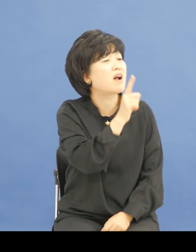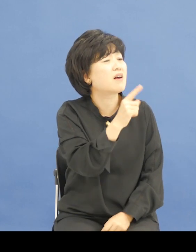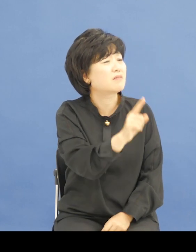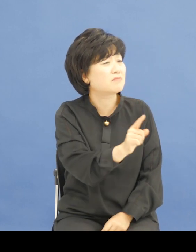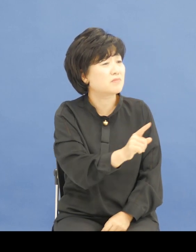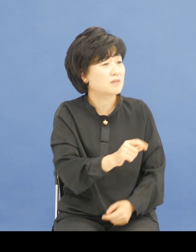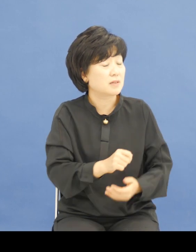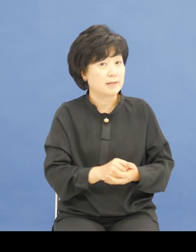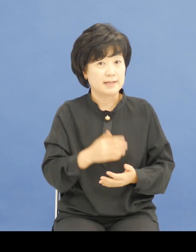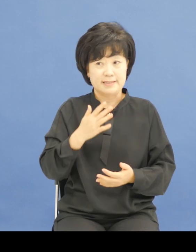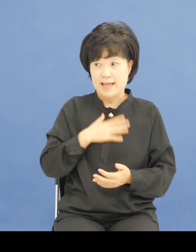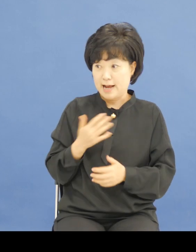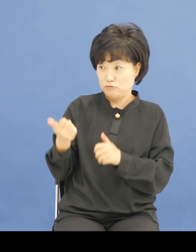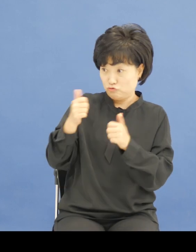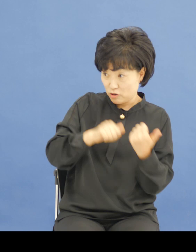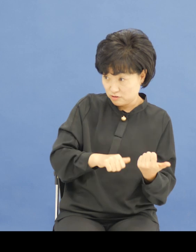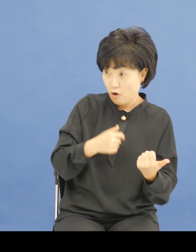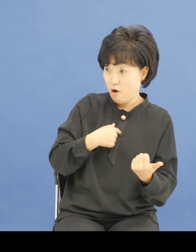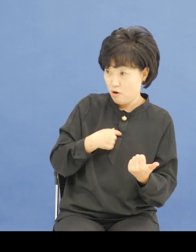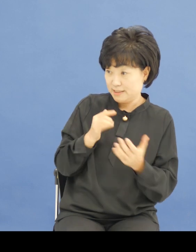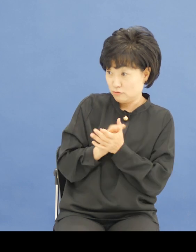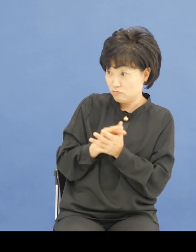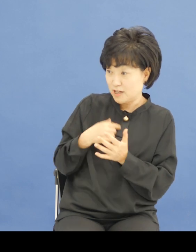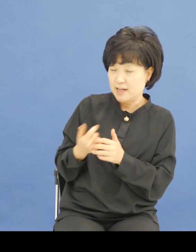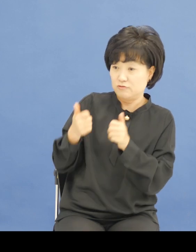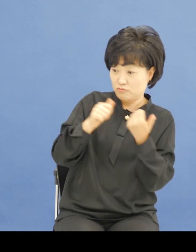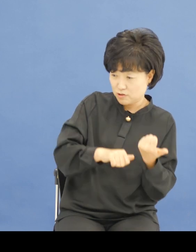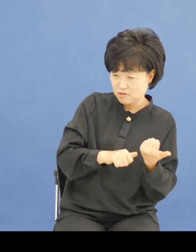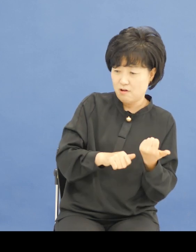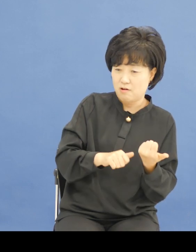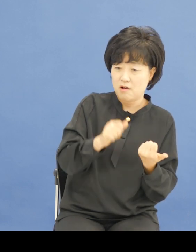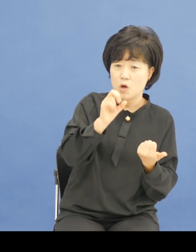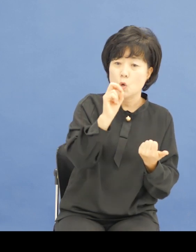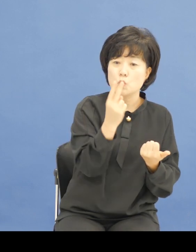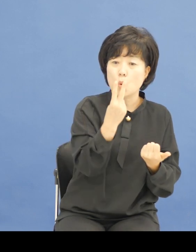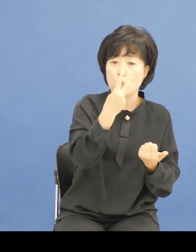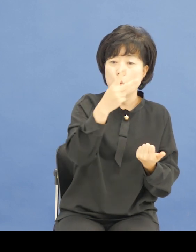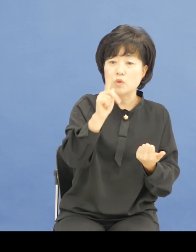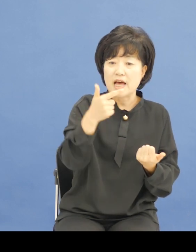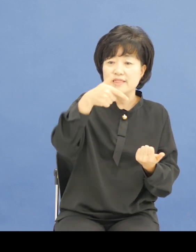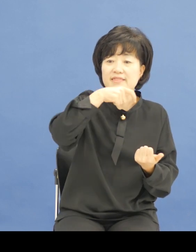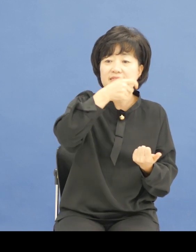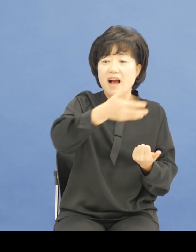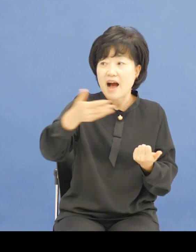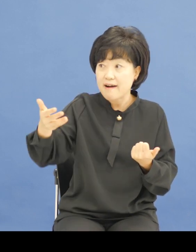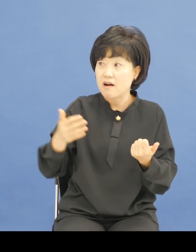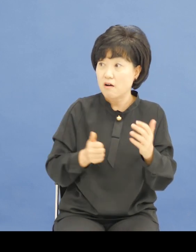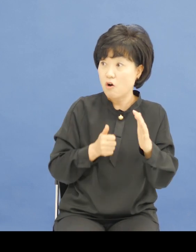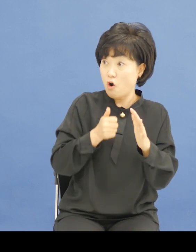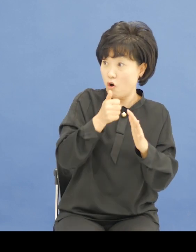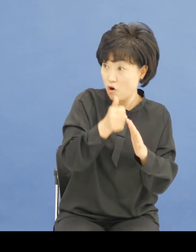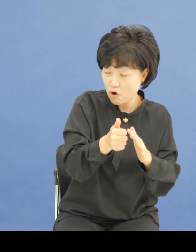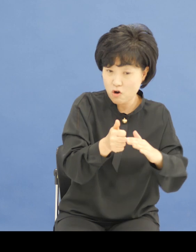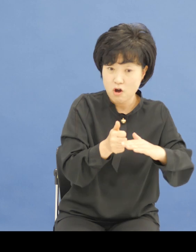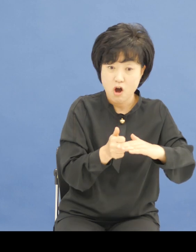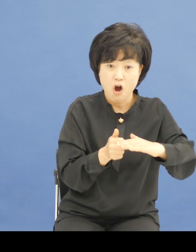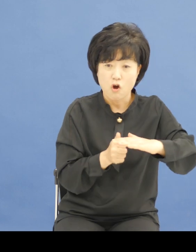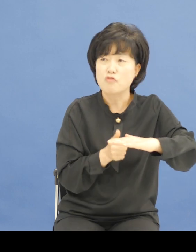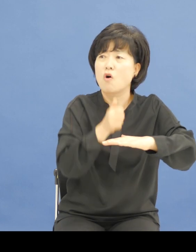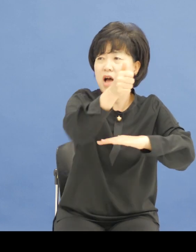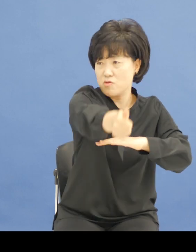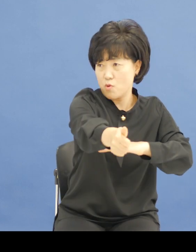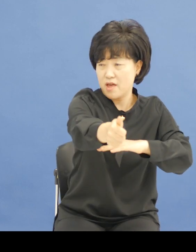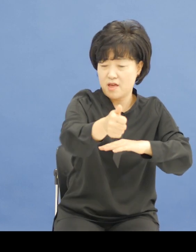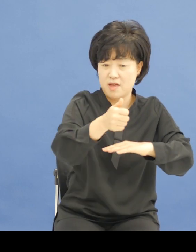내가 죽어서 요단강에 갔는데 거기를 건너가야 되더라고. 그런데 주변에 보니까